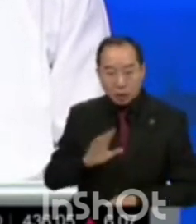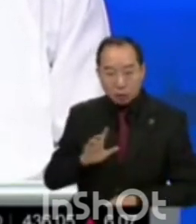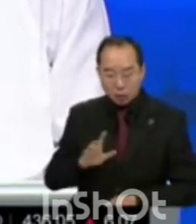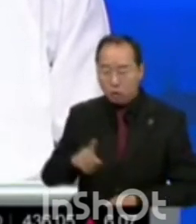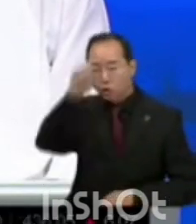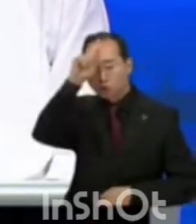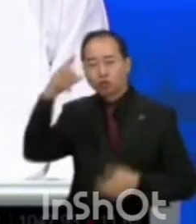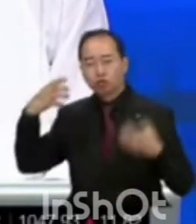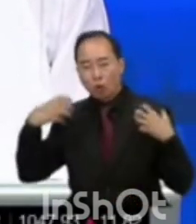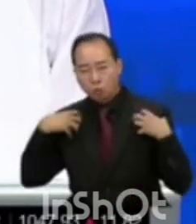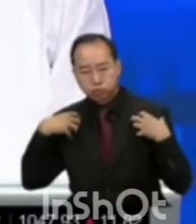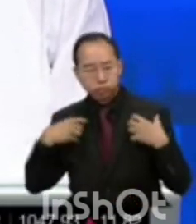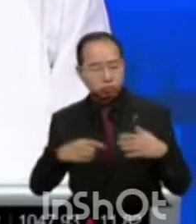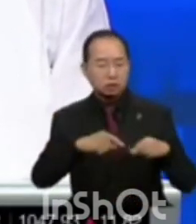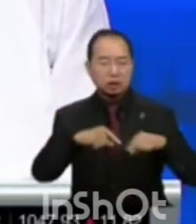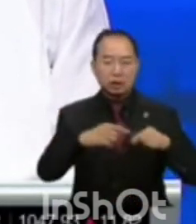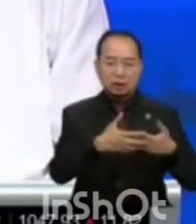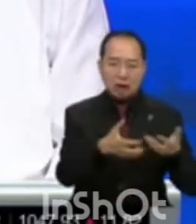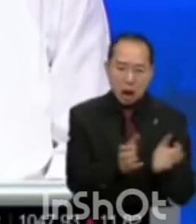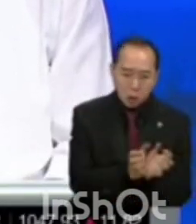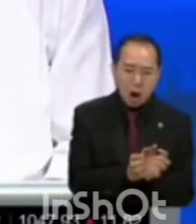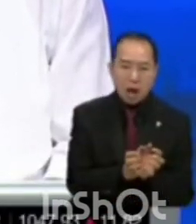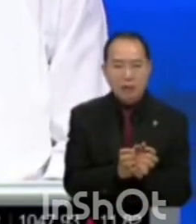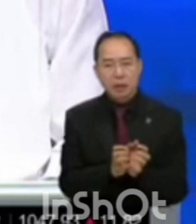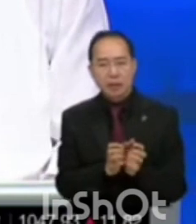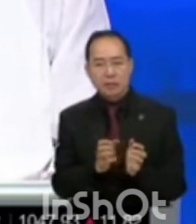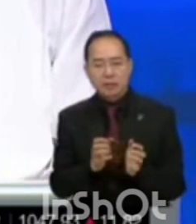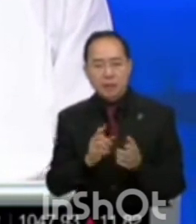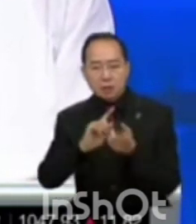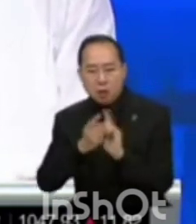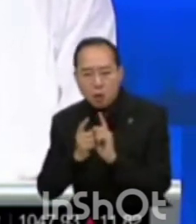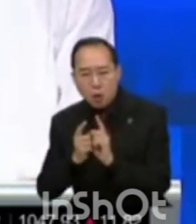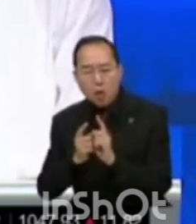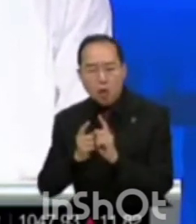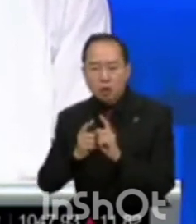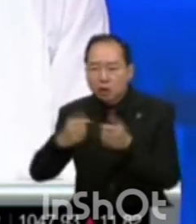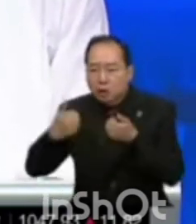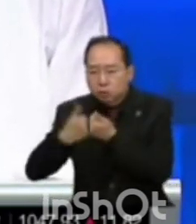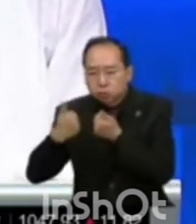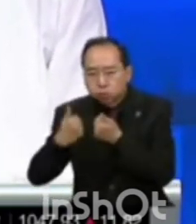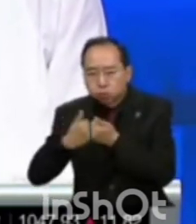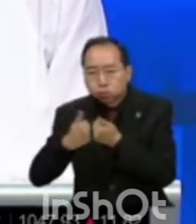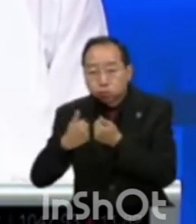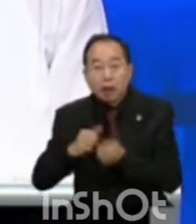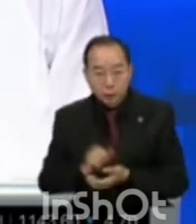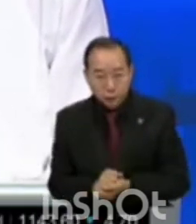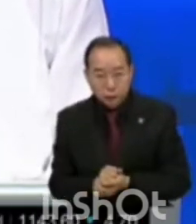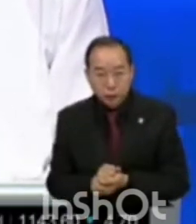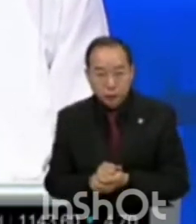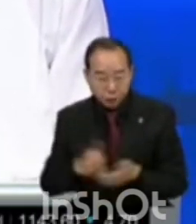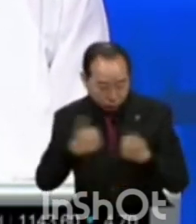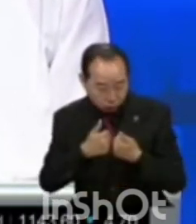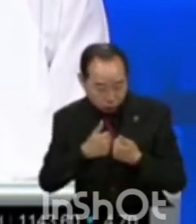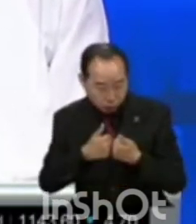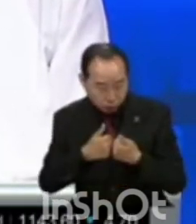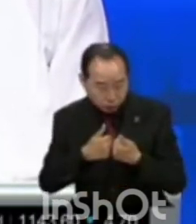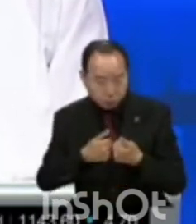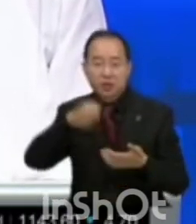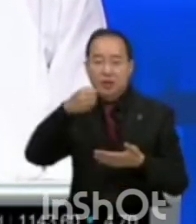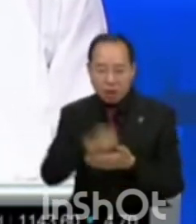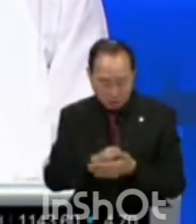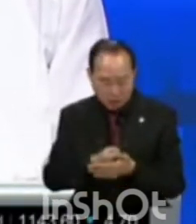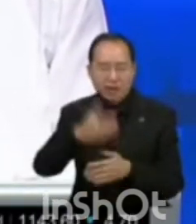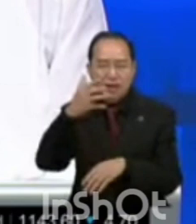간의 관계부처 장관 을 중심으로 협의를 하지요. 그리고 그 결과를